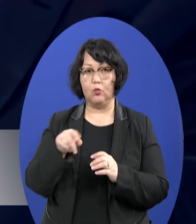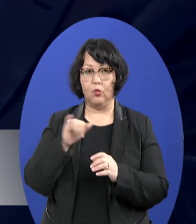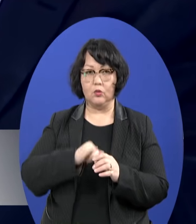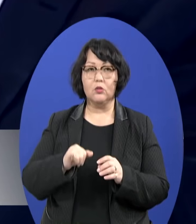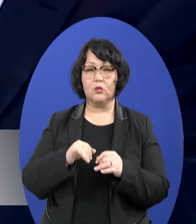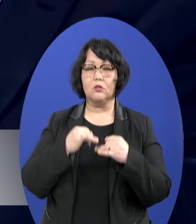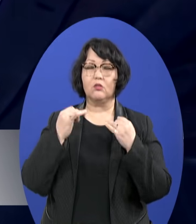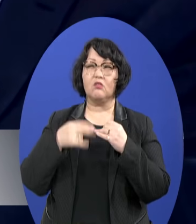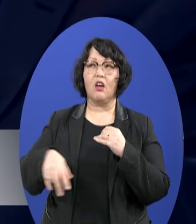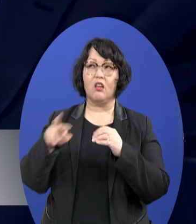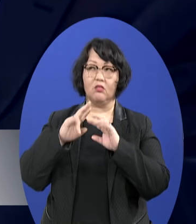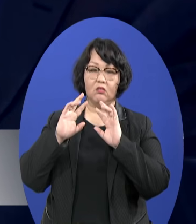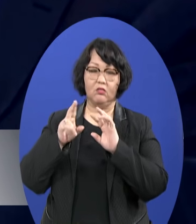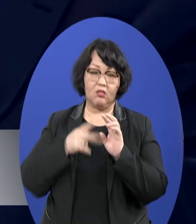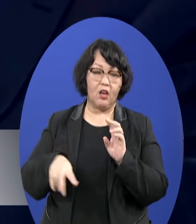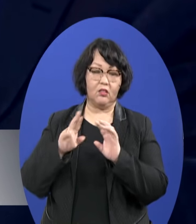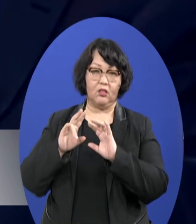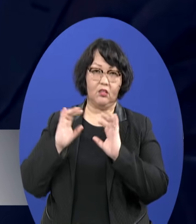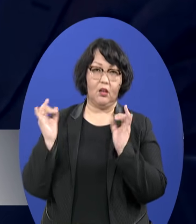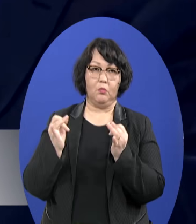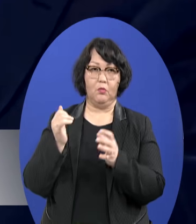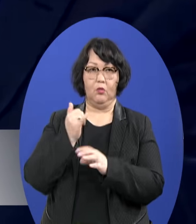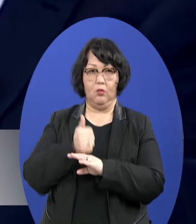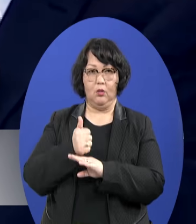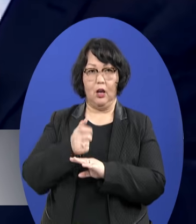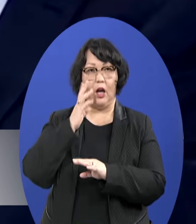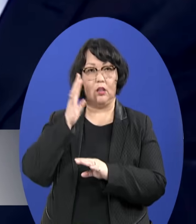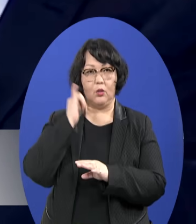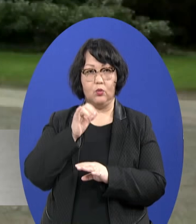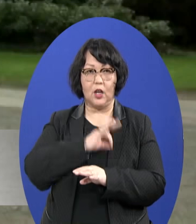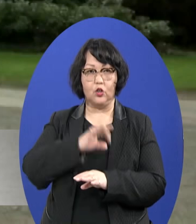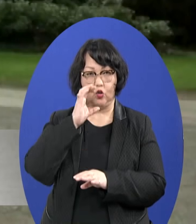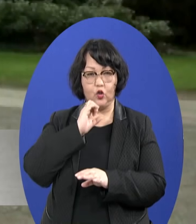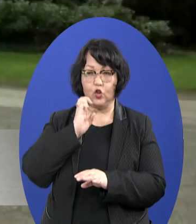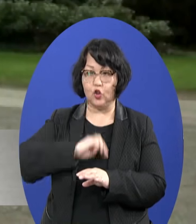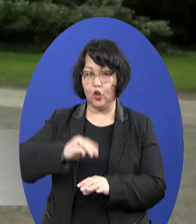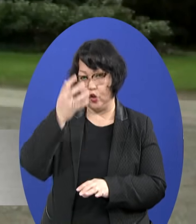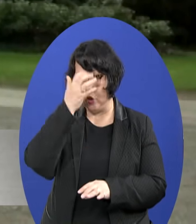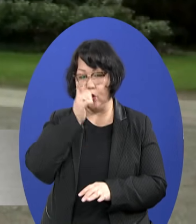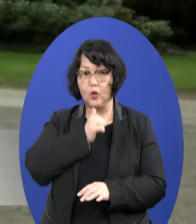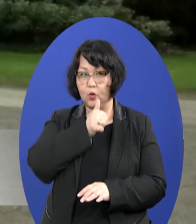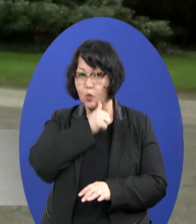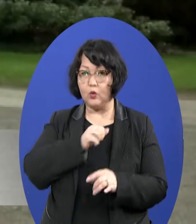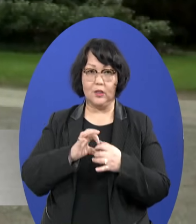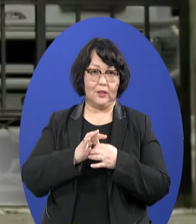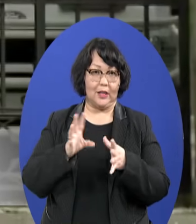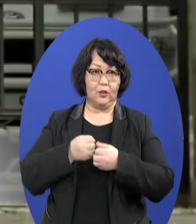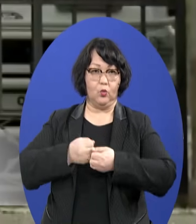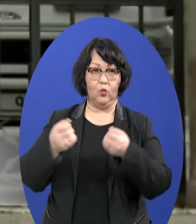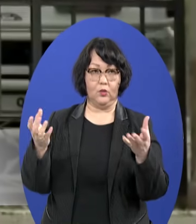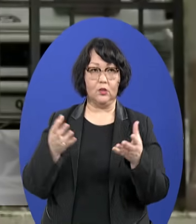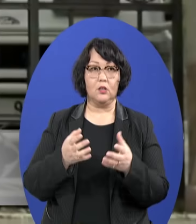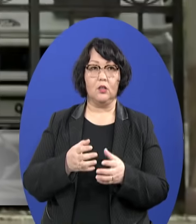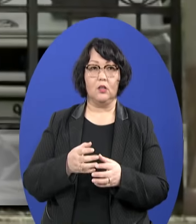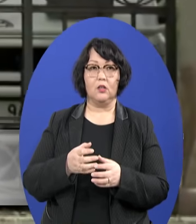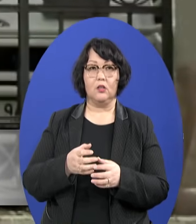Милош Стричила ерөнхийлөгч Земаныг гадны улс орны ашиг сонирхлын төлөө төрийн нууцыг задруулсан хэмээн буруутгаж сенатор энэ